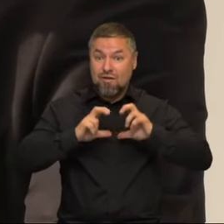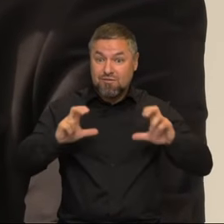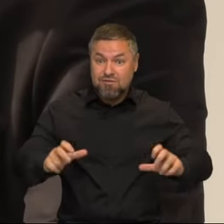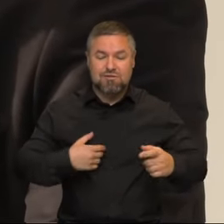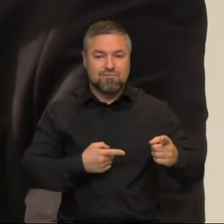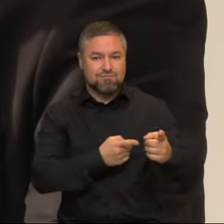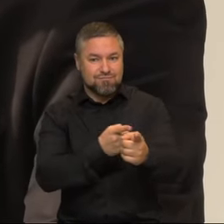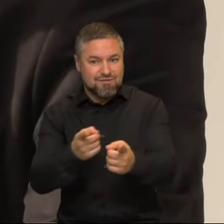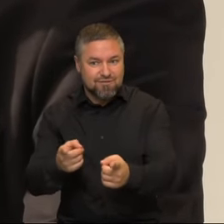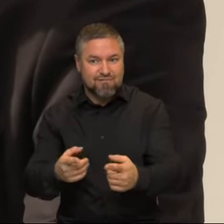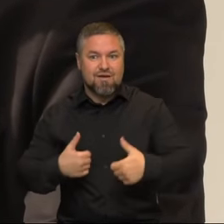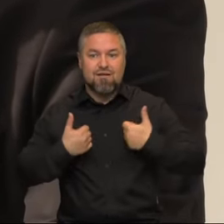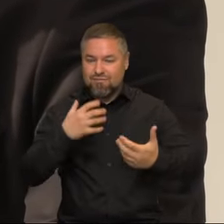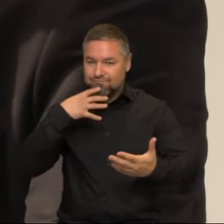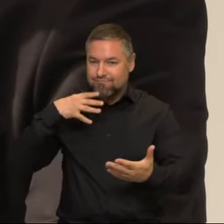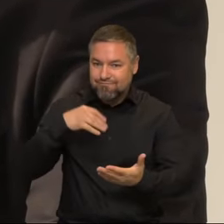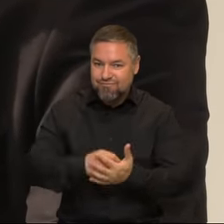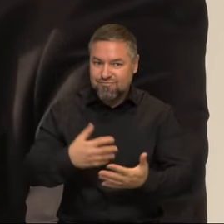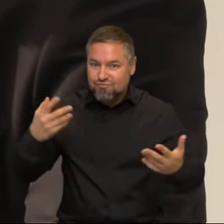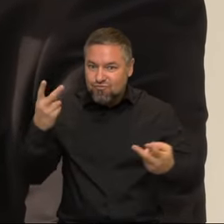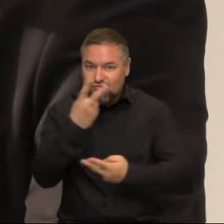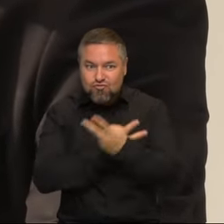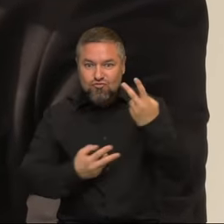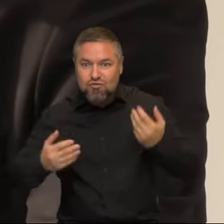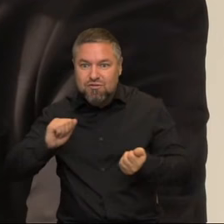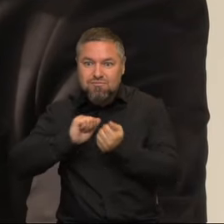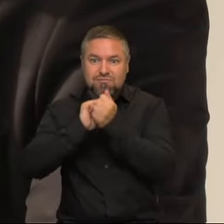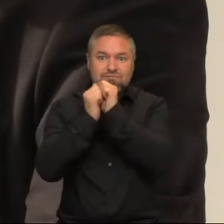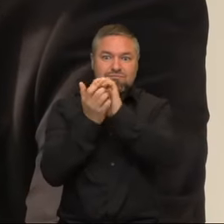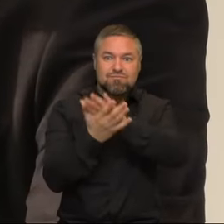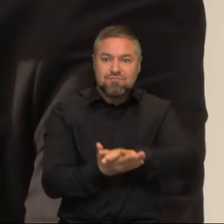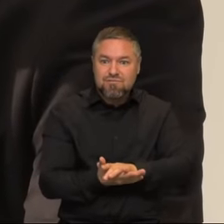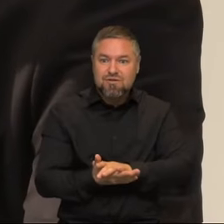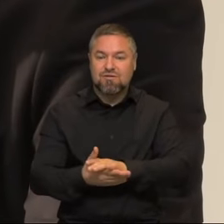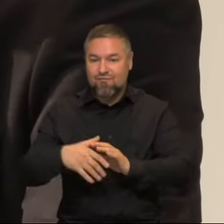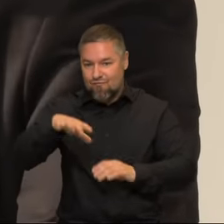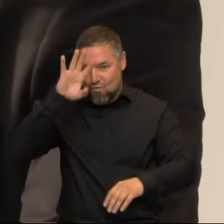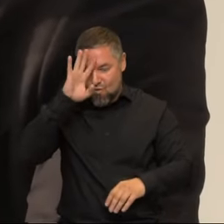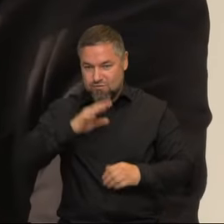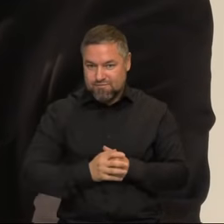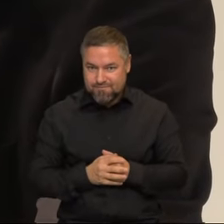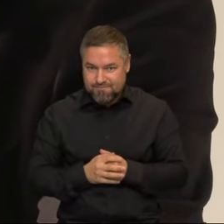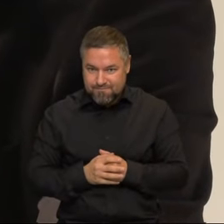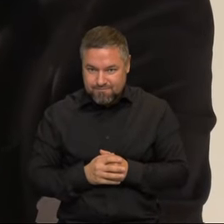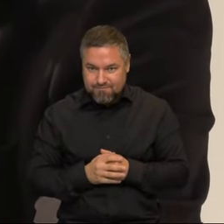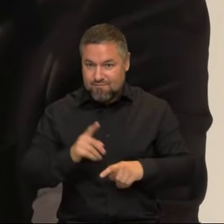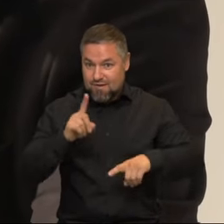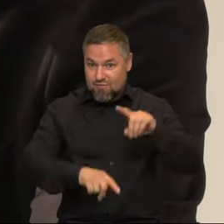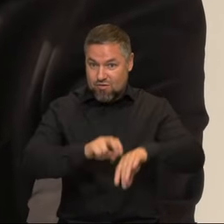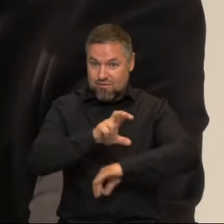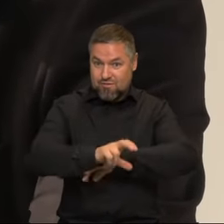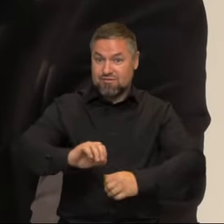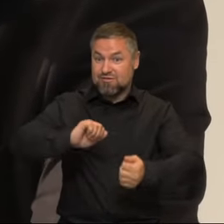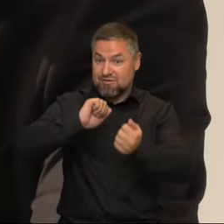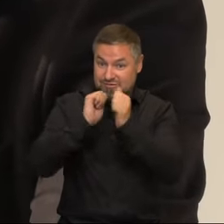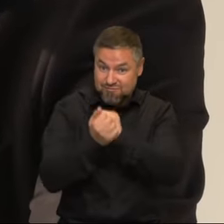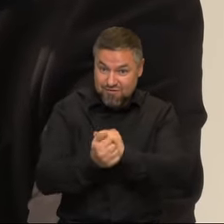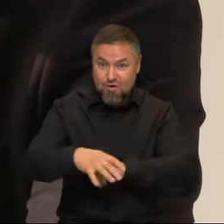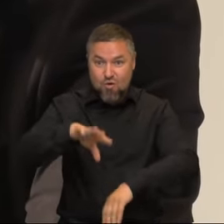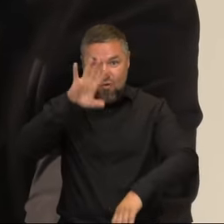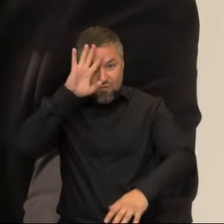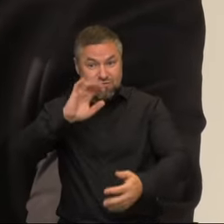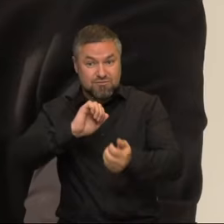zachęcam państwa do ponownego odkrywania zmieniającej się Łodzi. Politechnika się zmienia, Łódź się